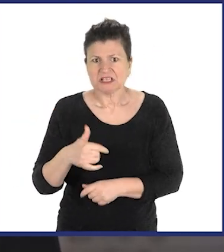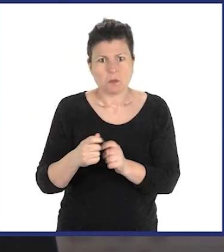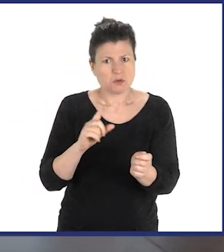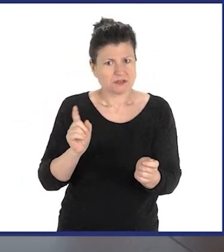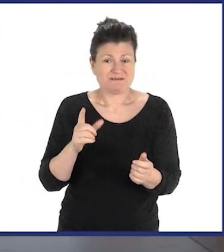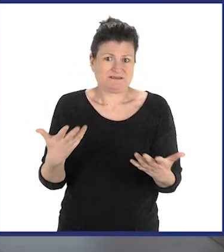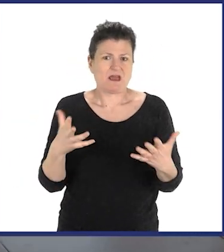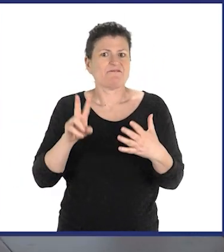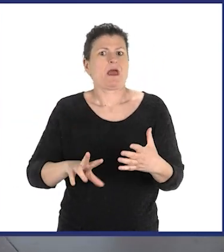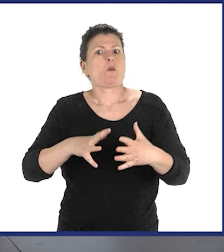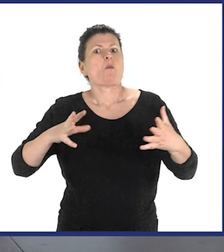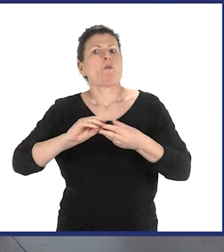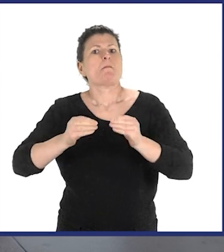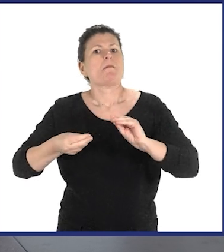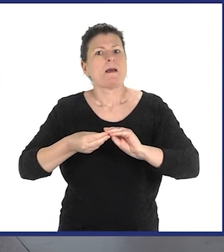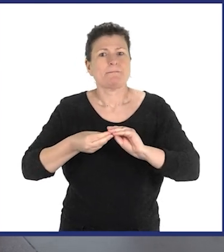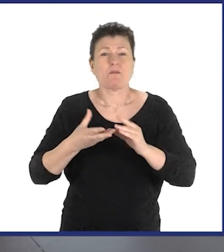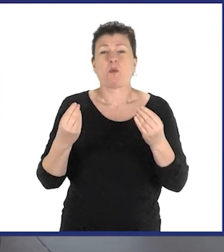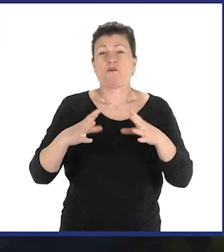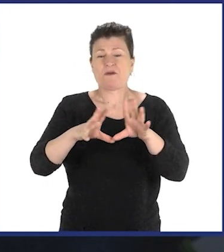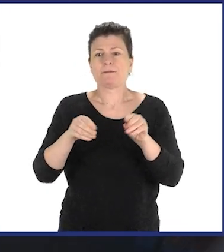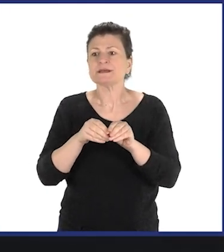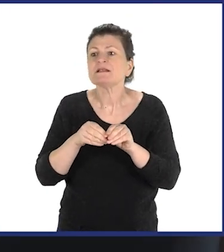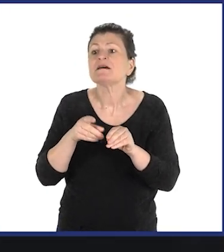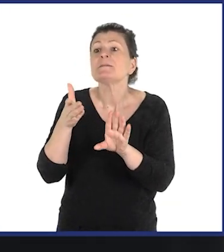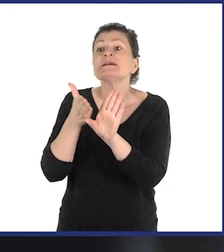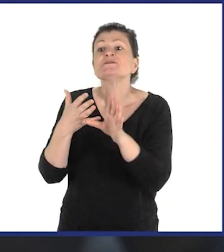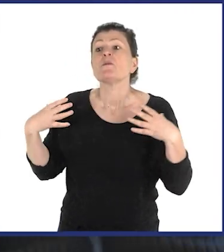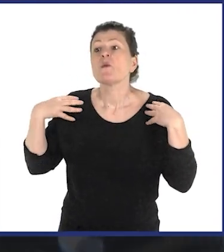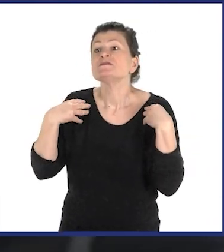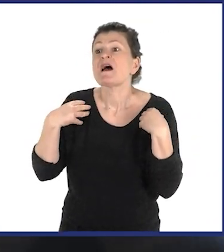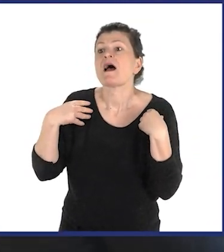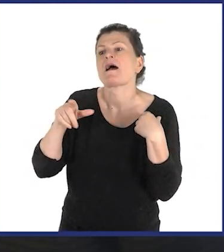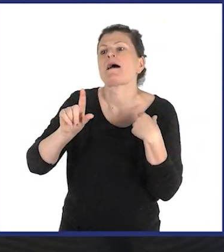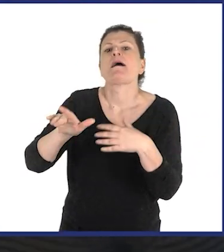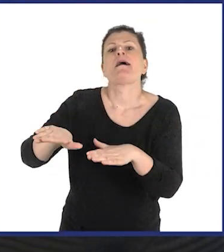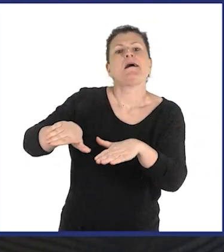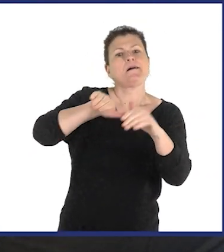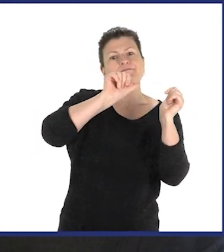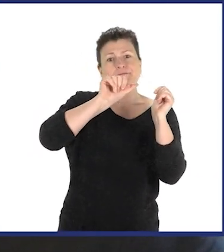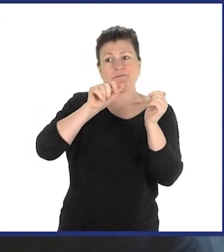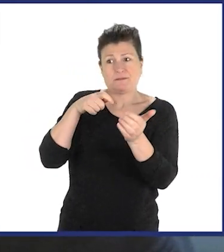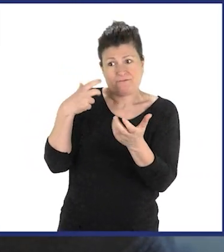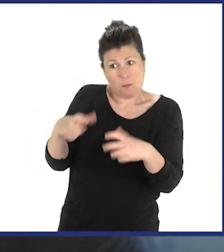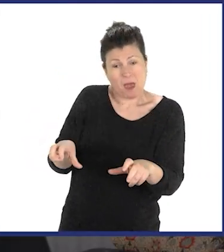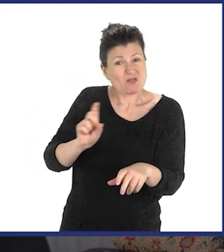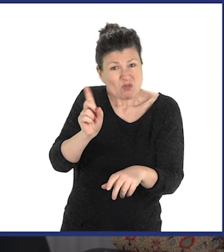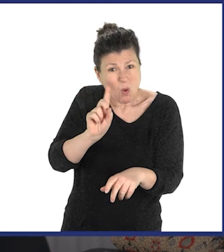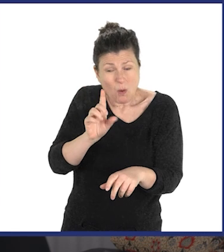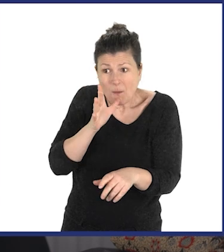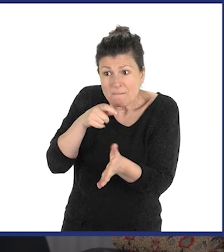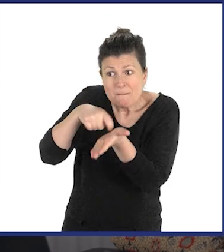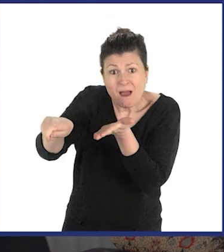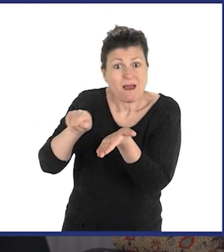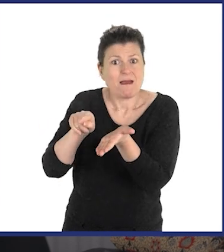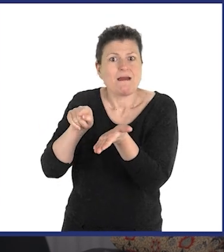l'est pas, c'est un gros problème. Beaucoup de familles vont faire le choix de ne pas faire de la psychomotricité, non pas parce